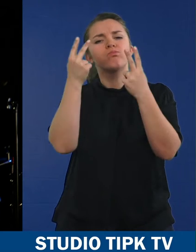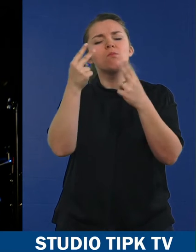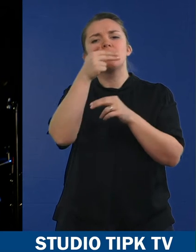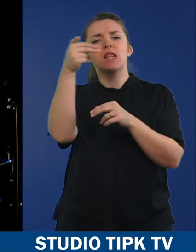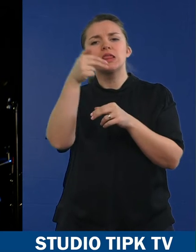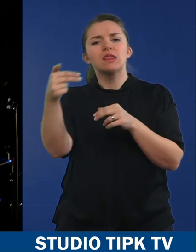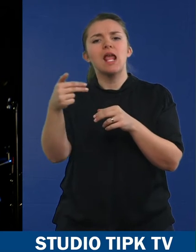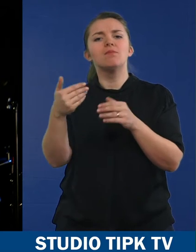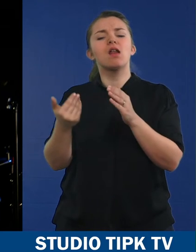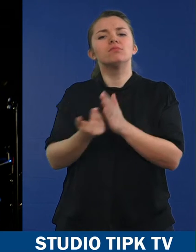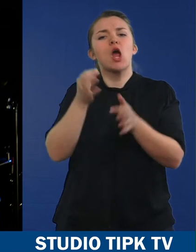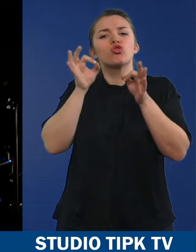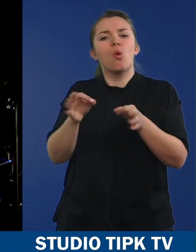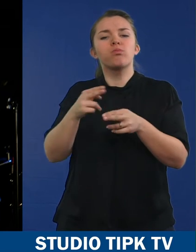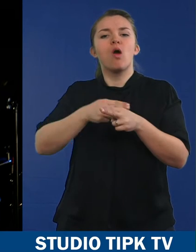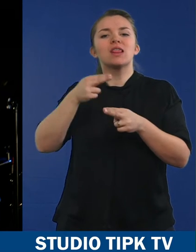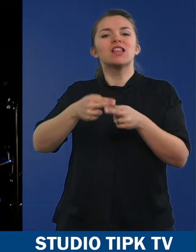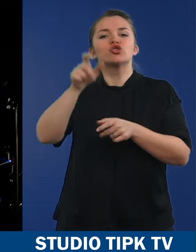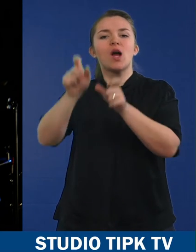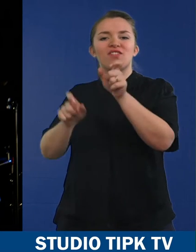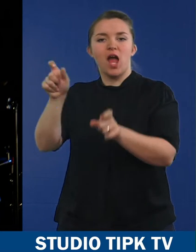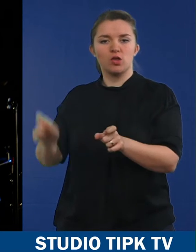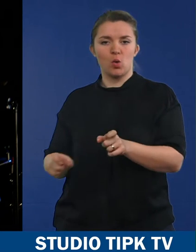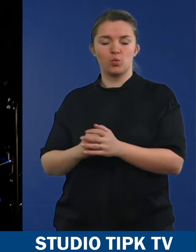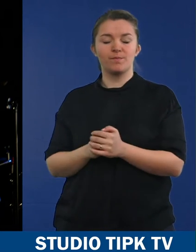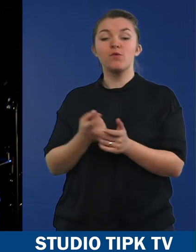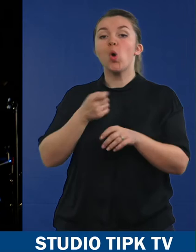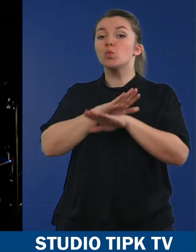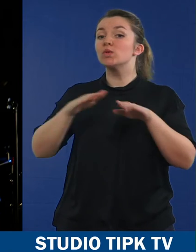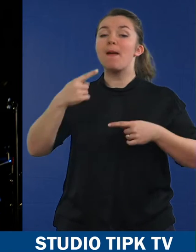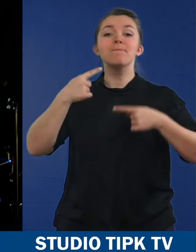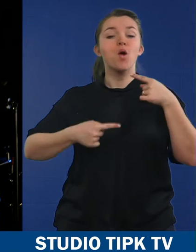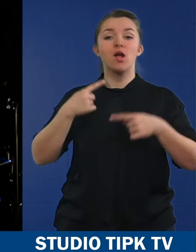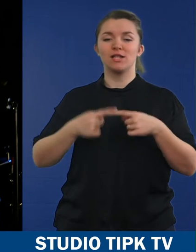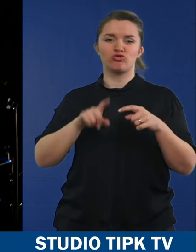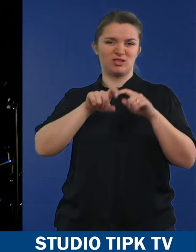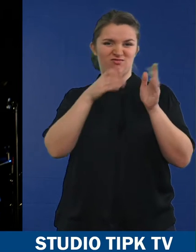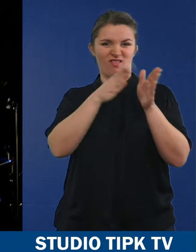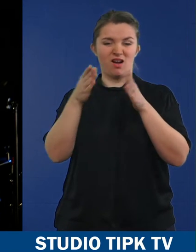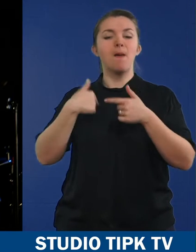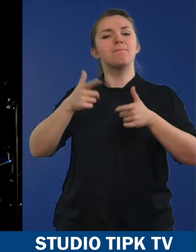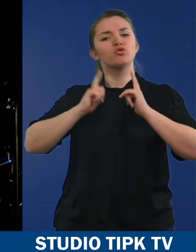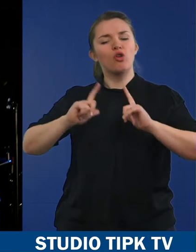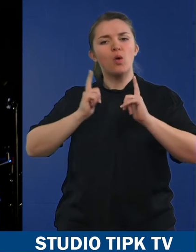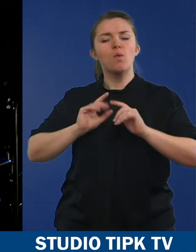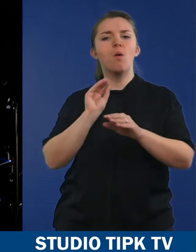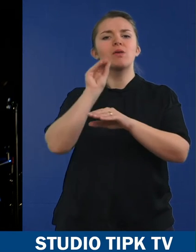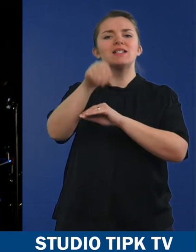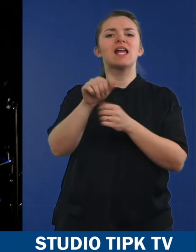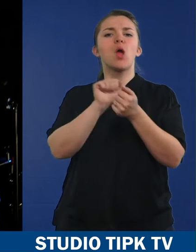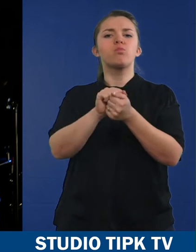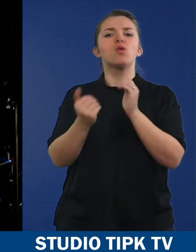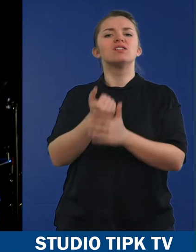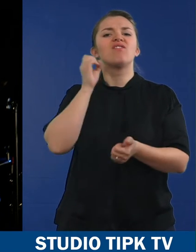teme v dobrobit državljanov. Od vseh političnih dejavnikov pričakujemo preseganje bojev